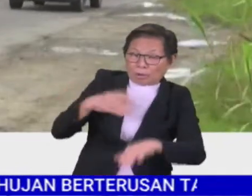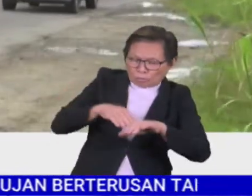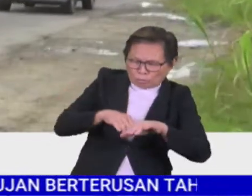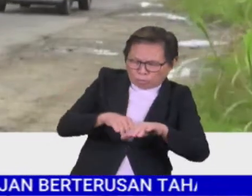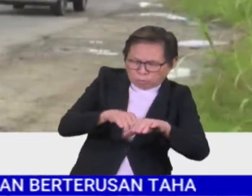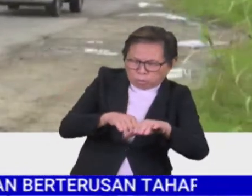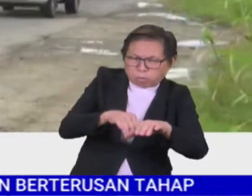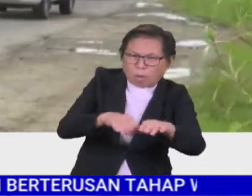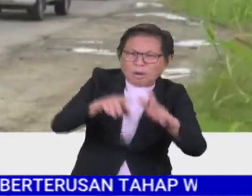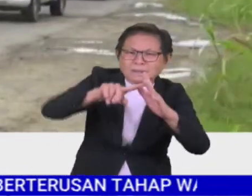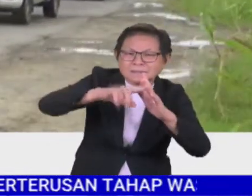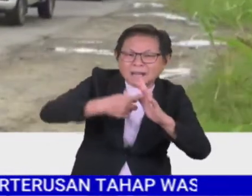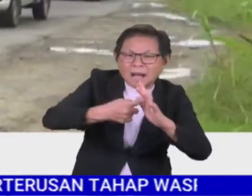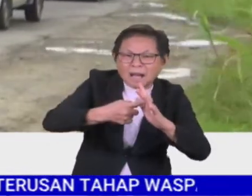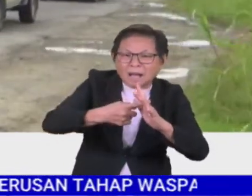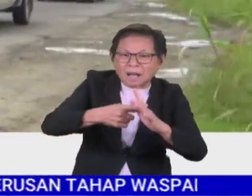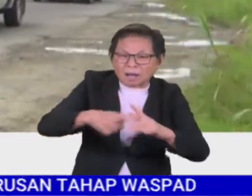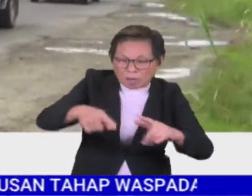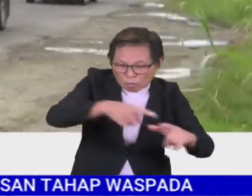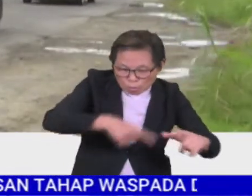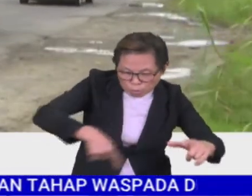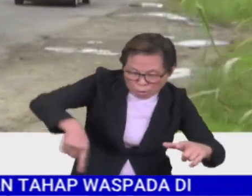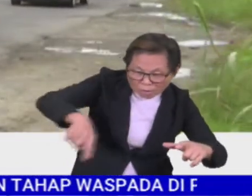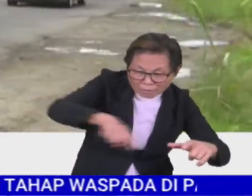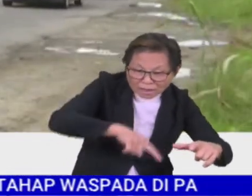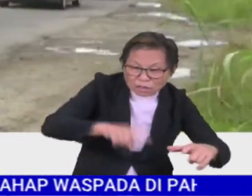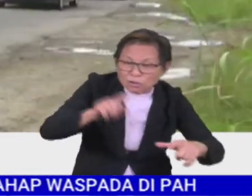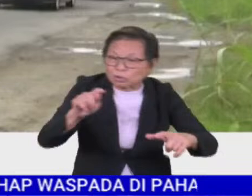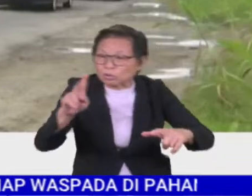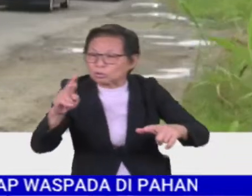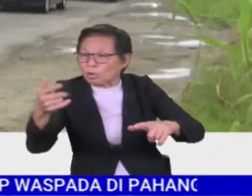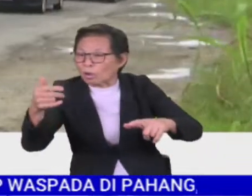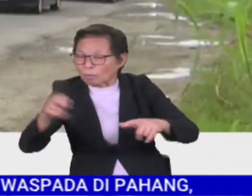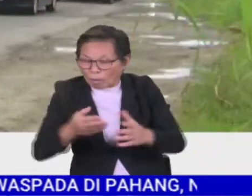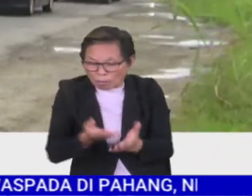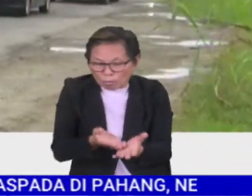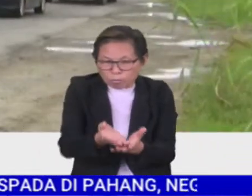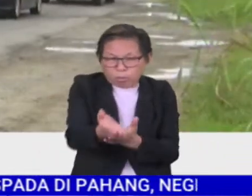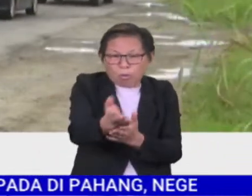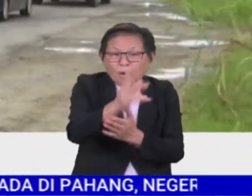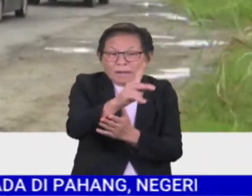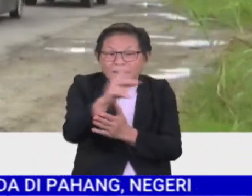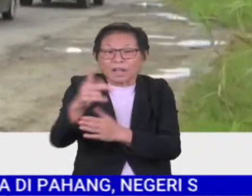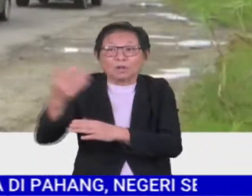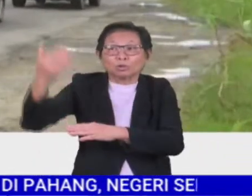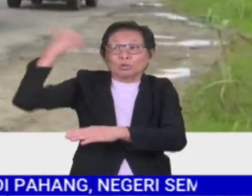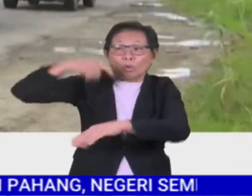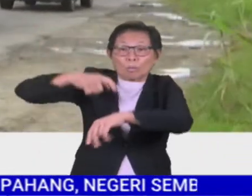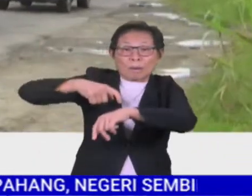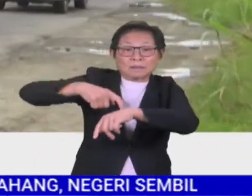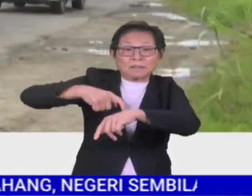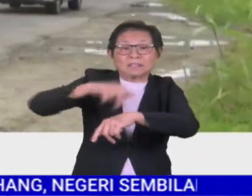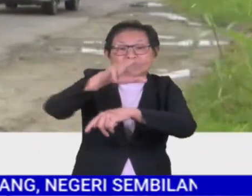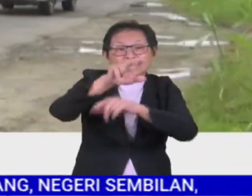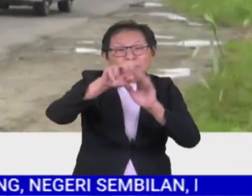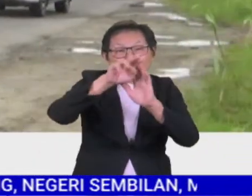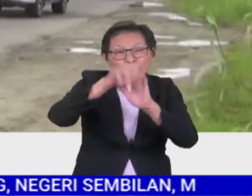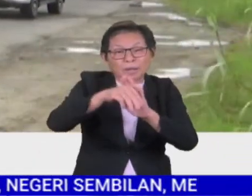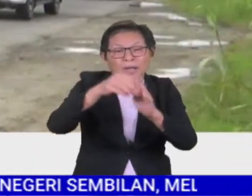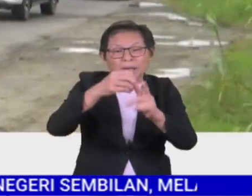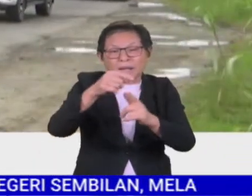traffic yang bermula daripada bulatan keluaran menuju kebenaran palu yang sebelum ini menggapai masa sekitar 30